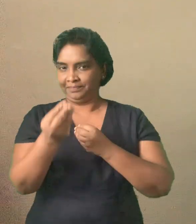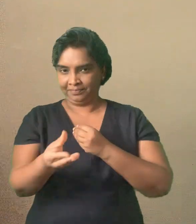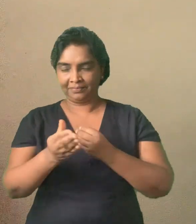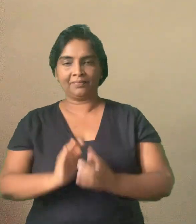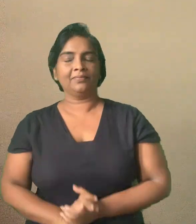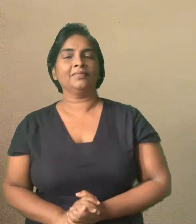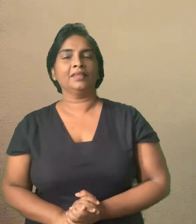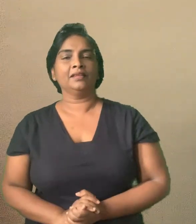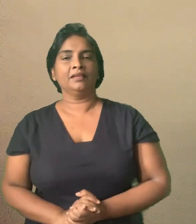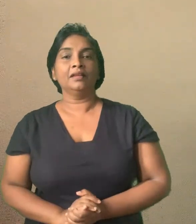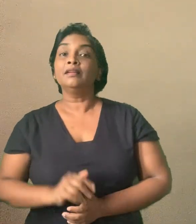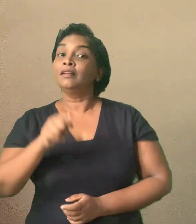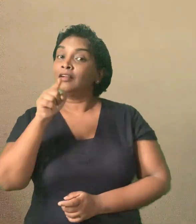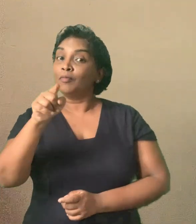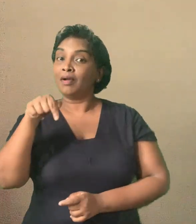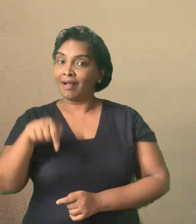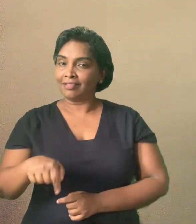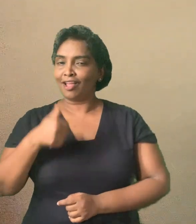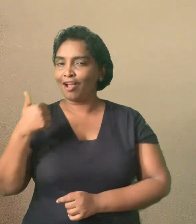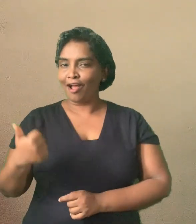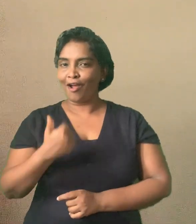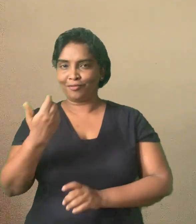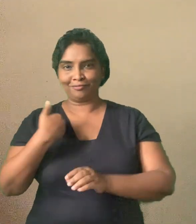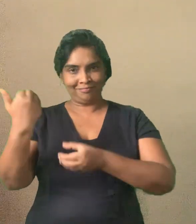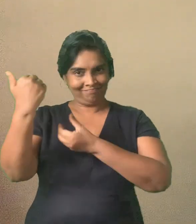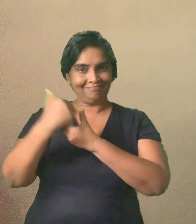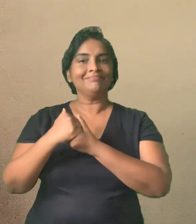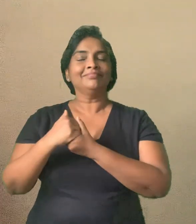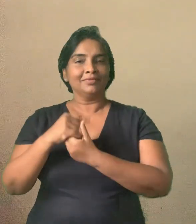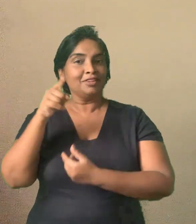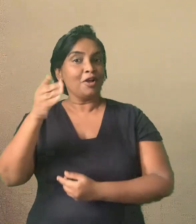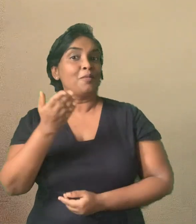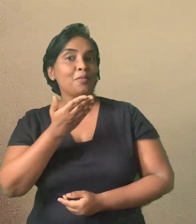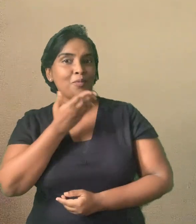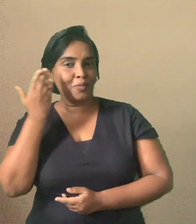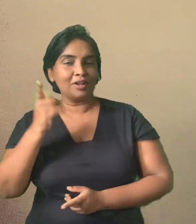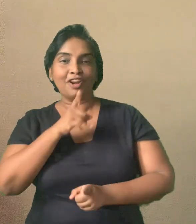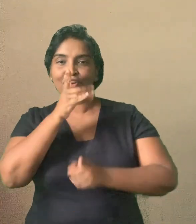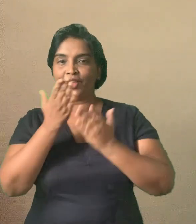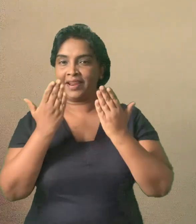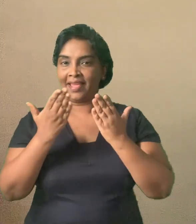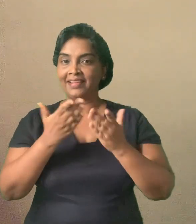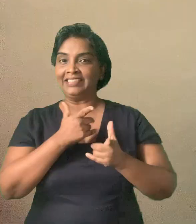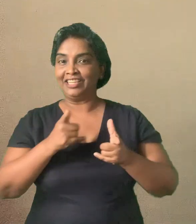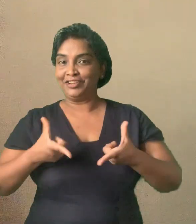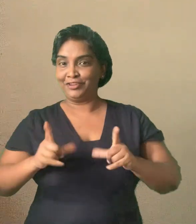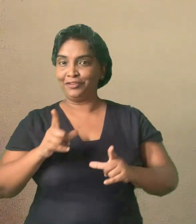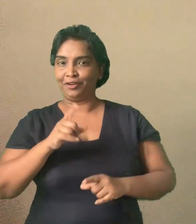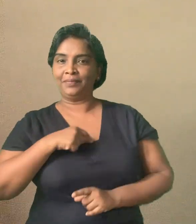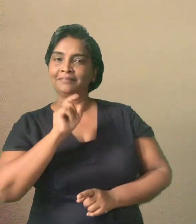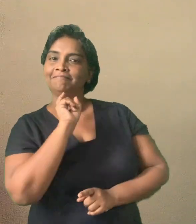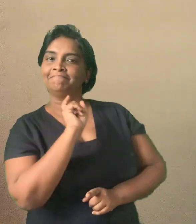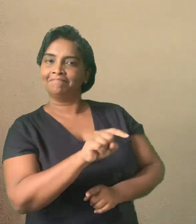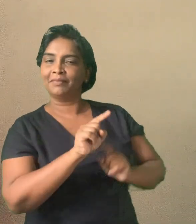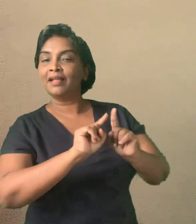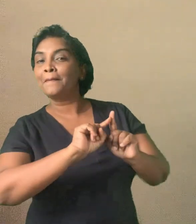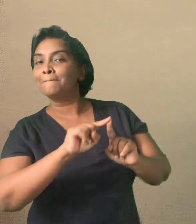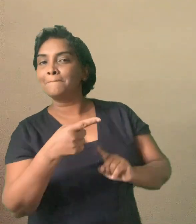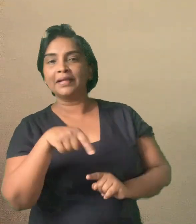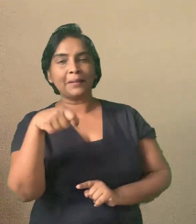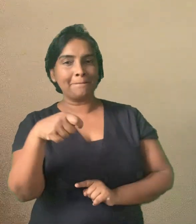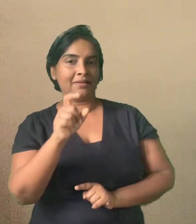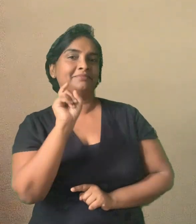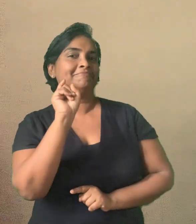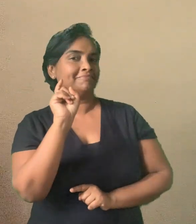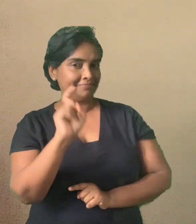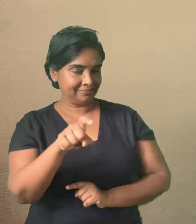දෙනවා. ඔබ අද අපිත් එක්ක සම්බන්ධ වුණ කෙනෙක් නම් ඔබට පුළුවන් Talking Nights YouTube channel එකට subscribe කරලා ඊට එහා පැත්තේ